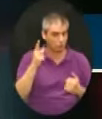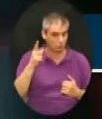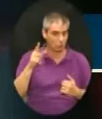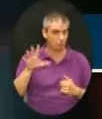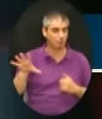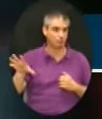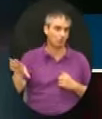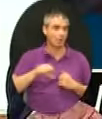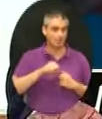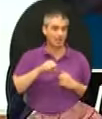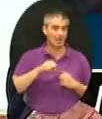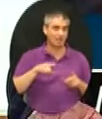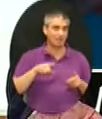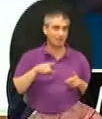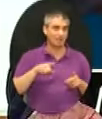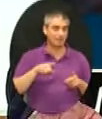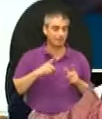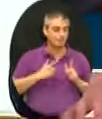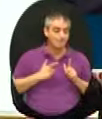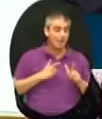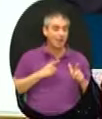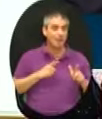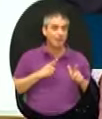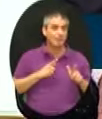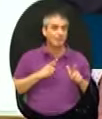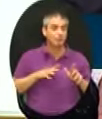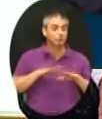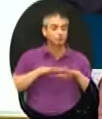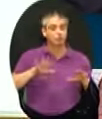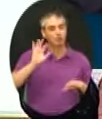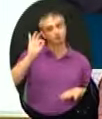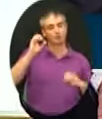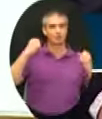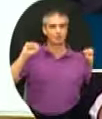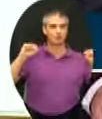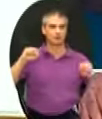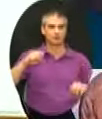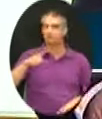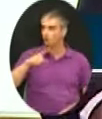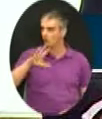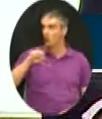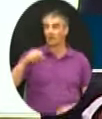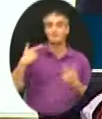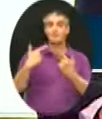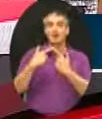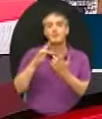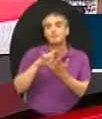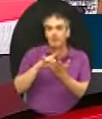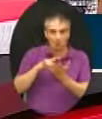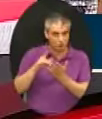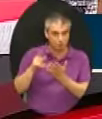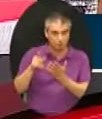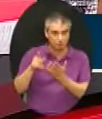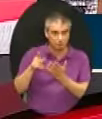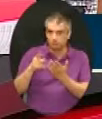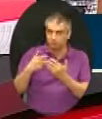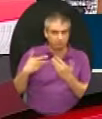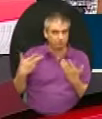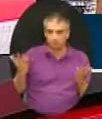לוקח את המלחמה לשטח של הדמוקרטים. הוא לוקח את המלחמה למקומות